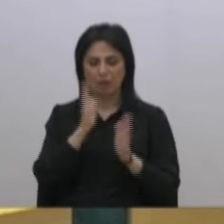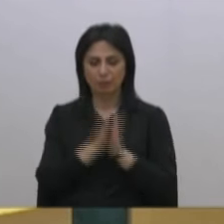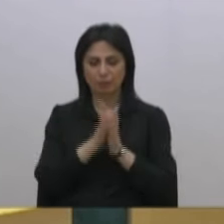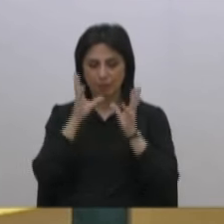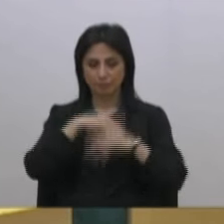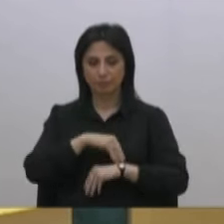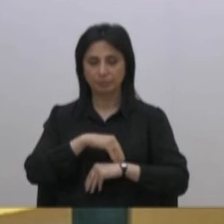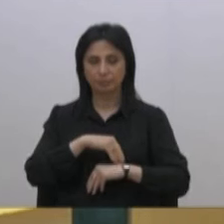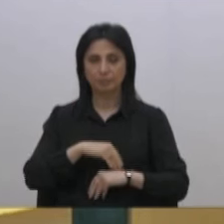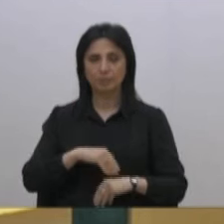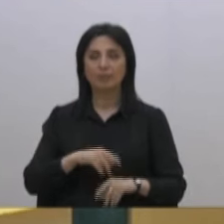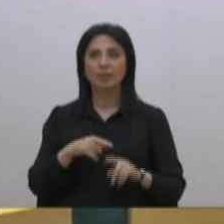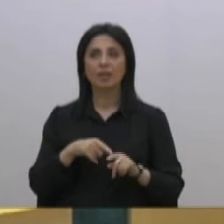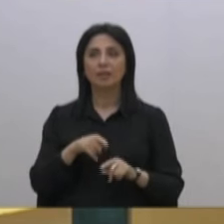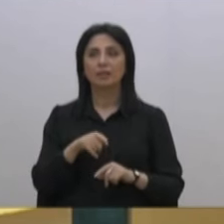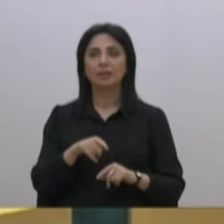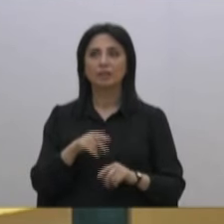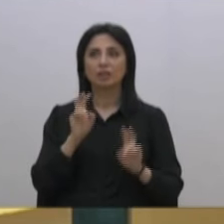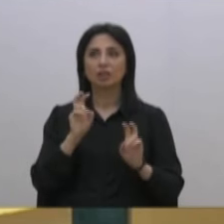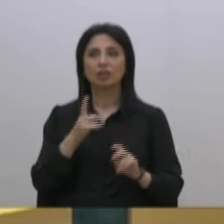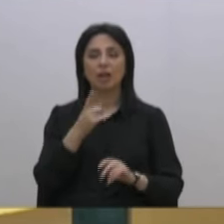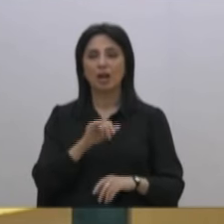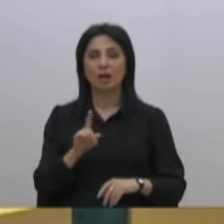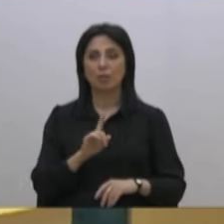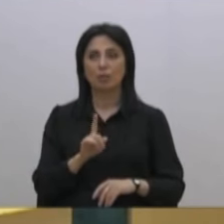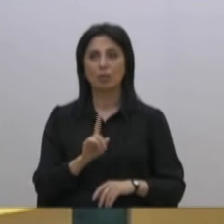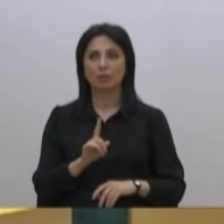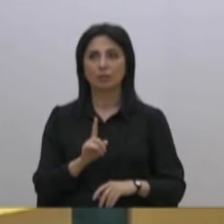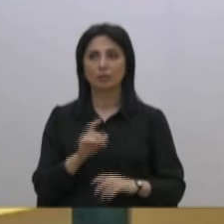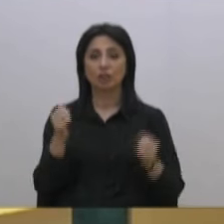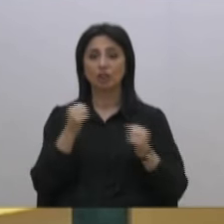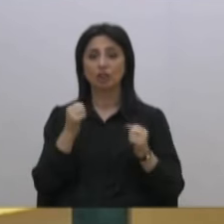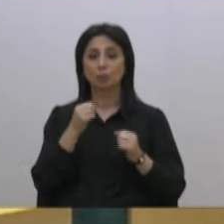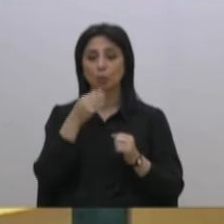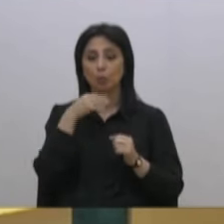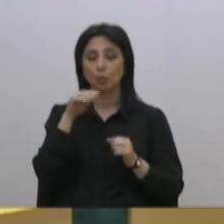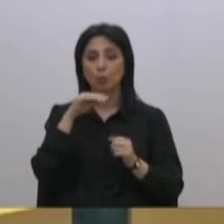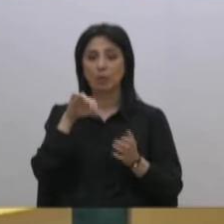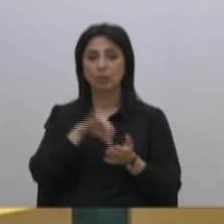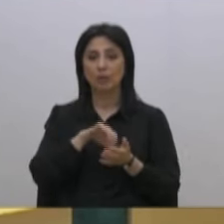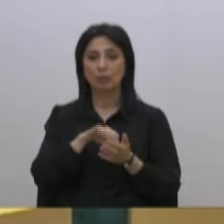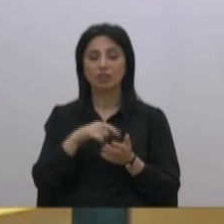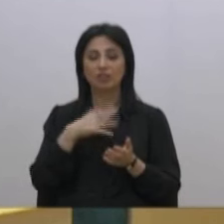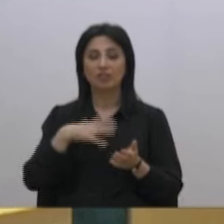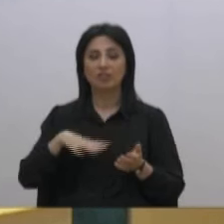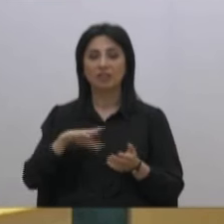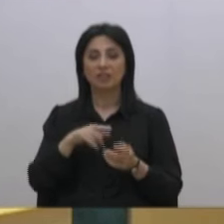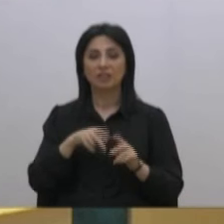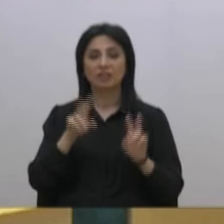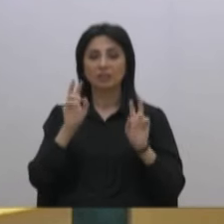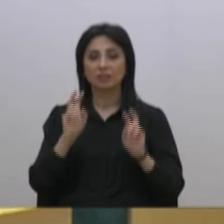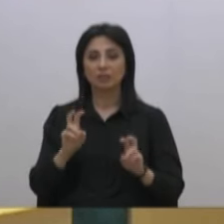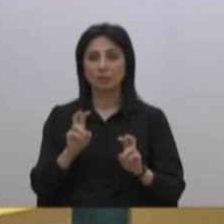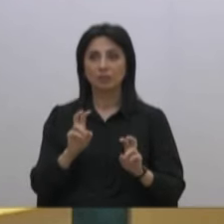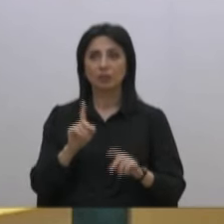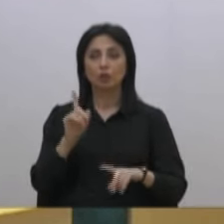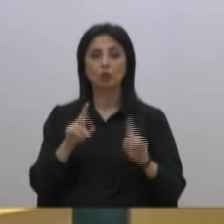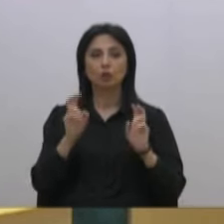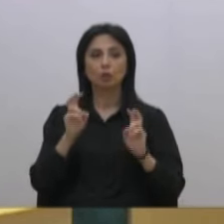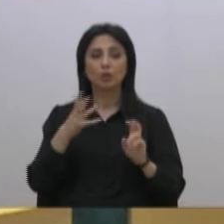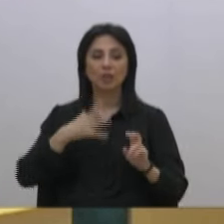აბსოლუტურად რეალური და ეს ნიშნავს არამხოლოდ სპორტის უკეთ წარმოდგენას ჩვენს ქვეყანაში, ეს ნიშნავს